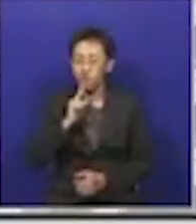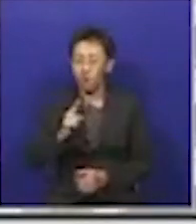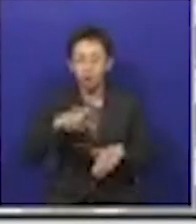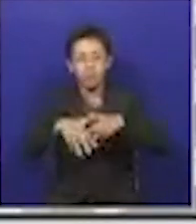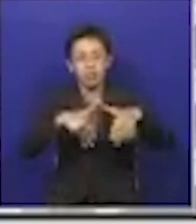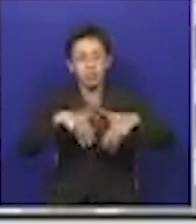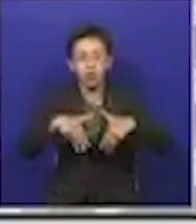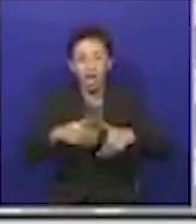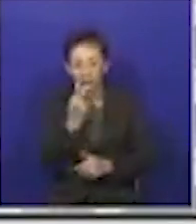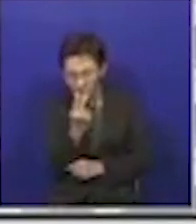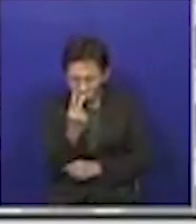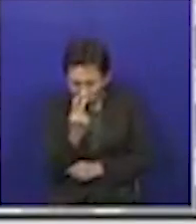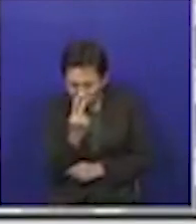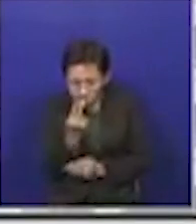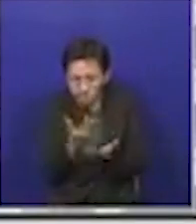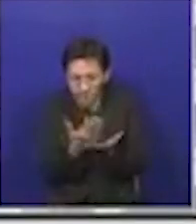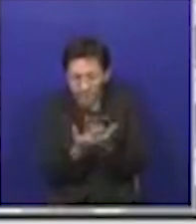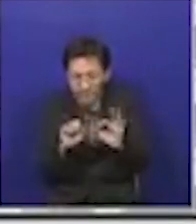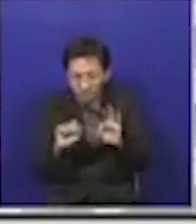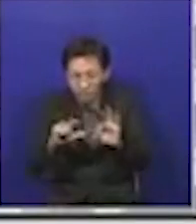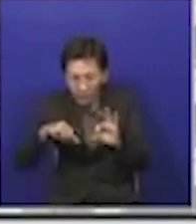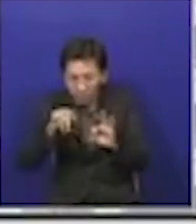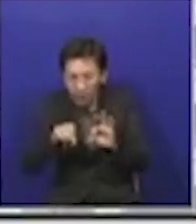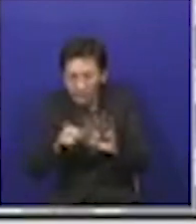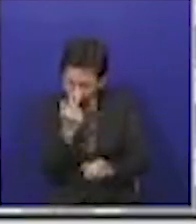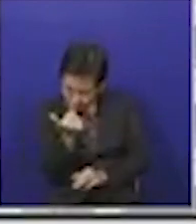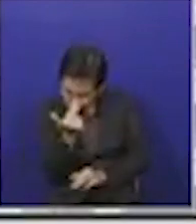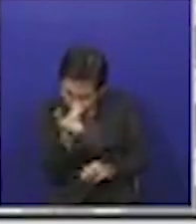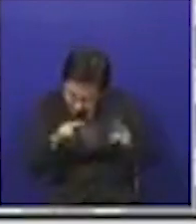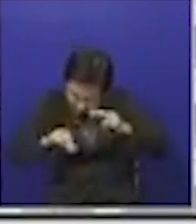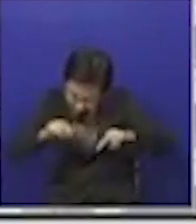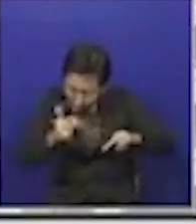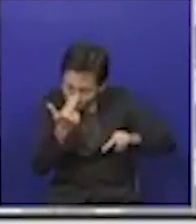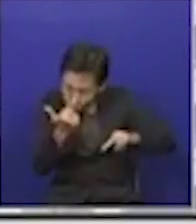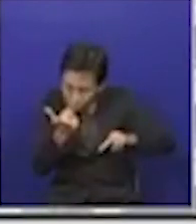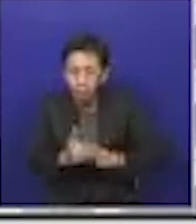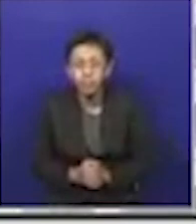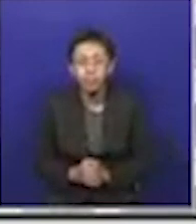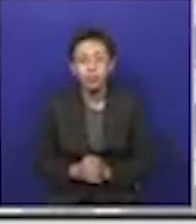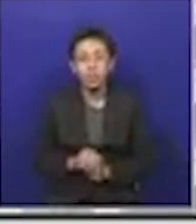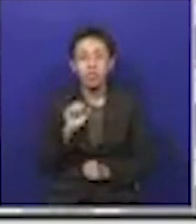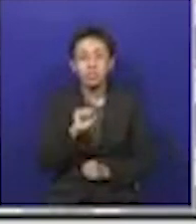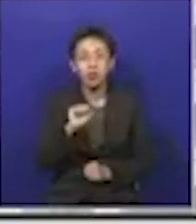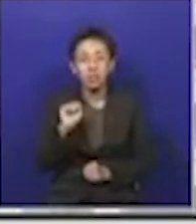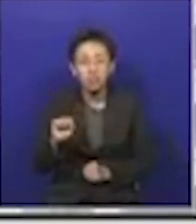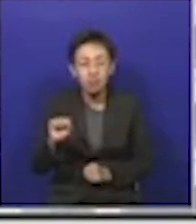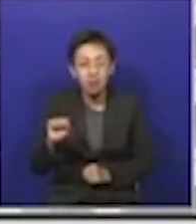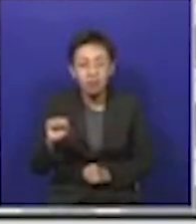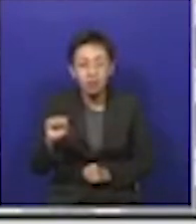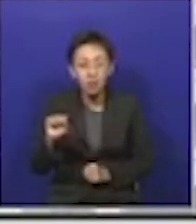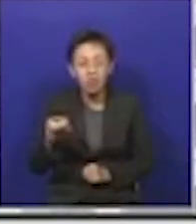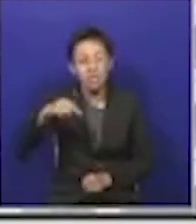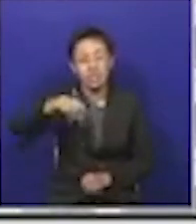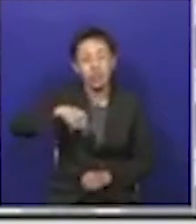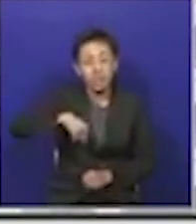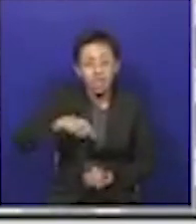าชนให้ตามจับตานะฮะเรื่องนี้ถึงไหนถึงกันฮะแล้วส.ส.ไม่ว่าจะนั่งอยู่ในห้อง